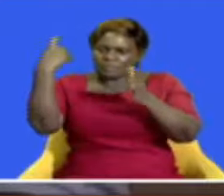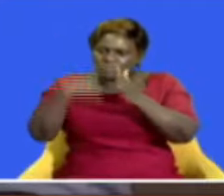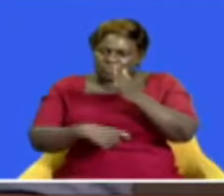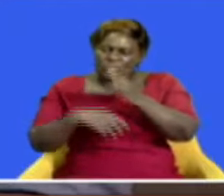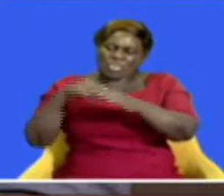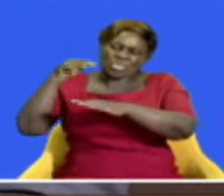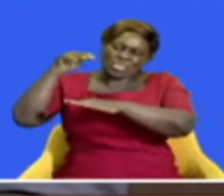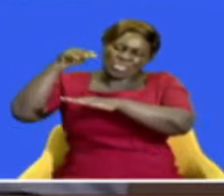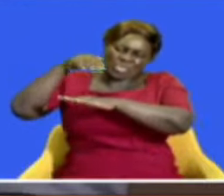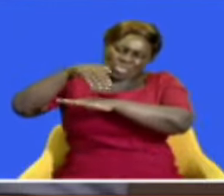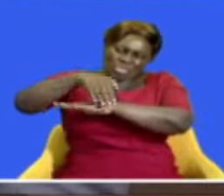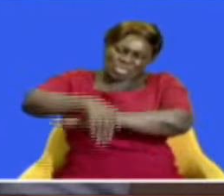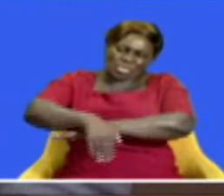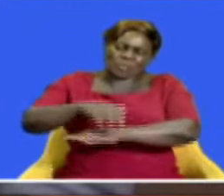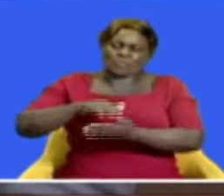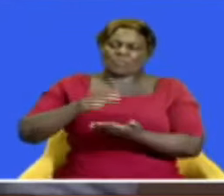utashukisha